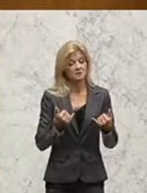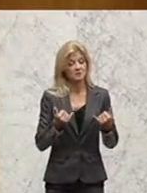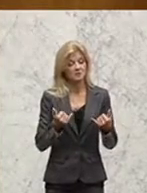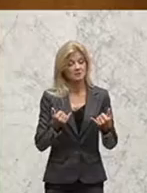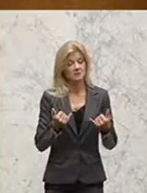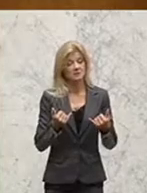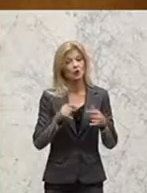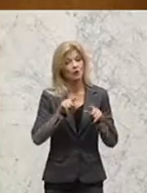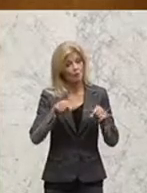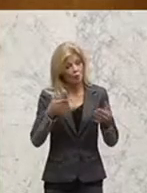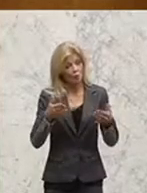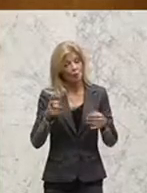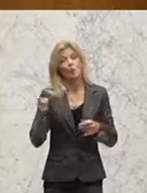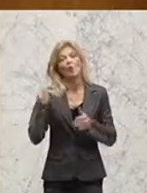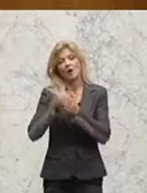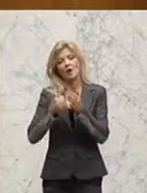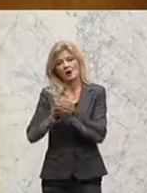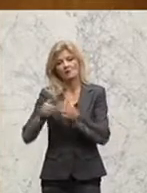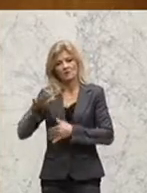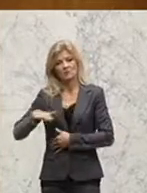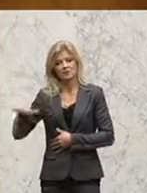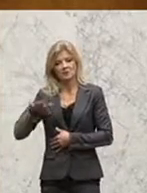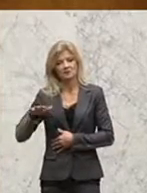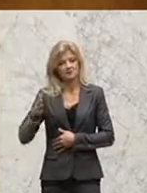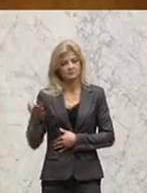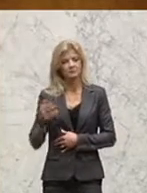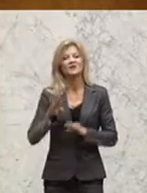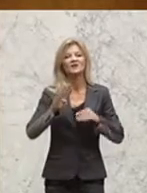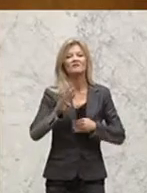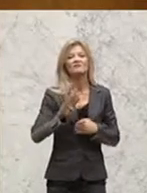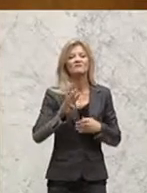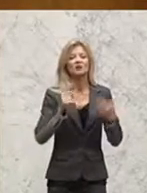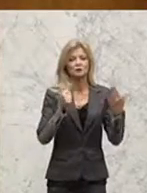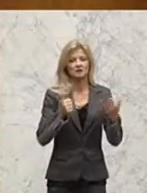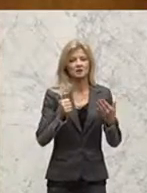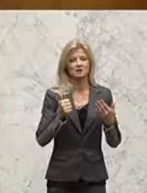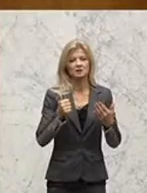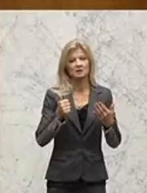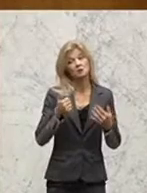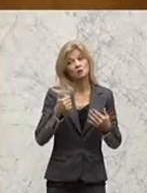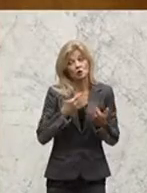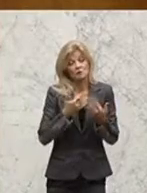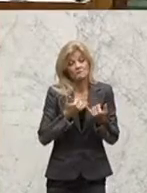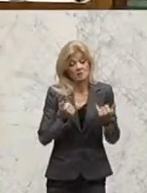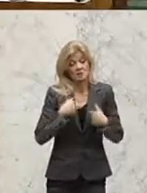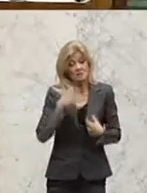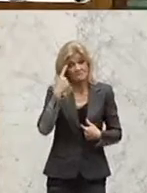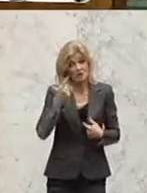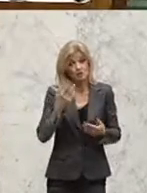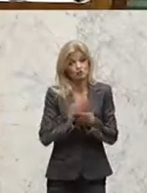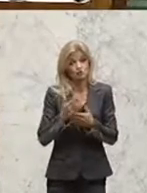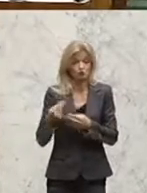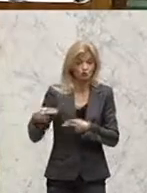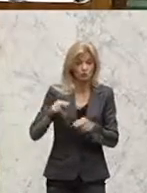im Kampfgebiet. 64 sind nach meinen Informationen bereits zurückgekehrt, habe ich auch